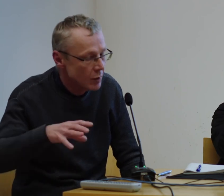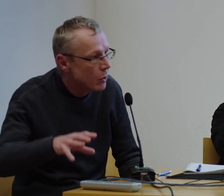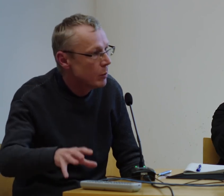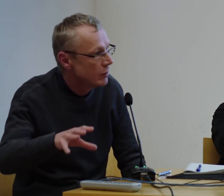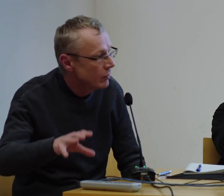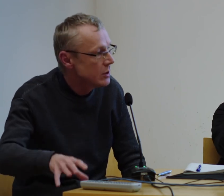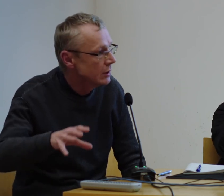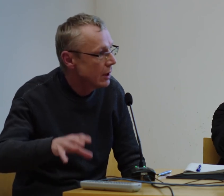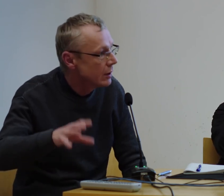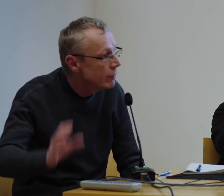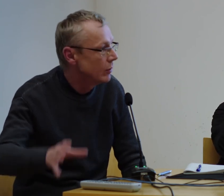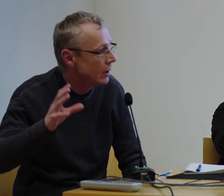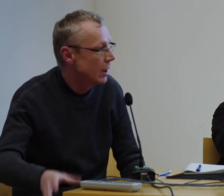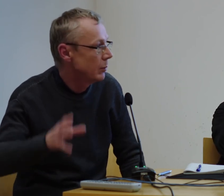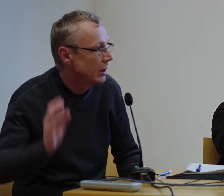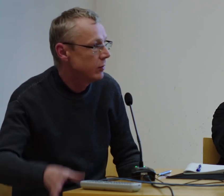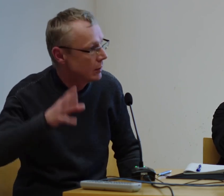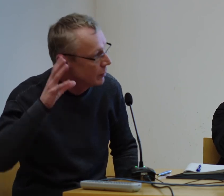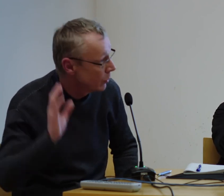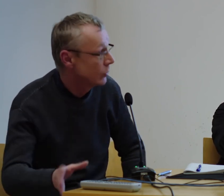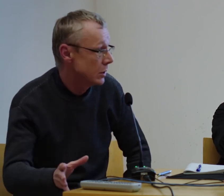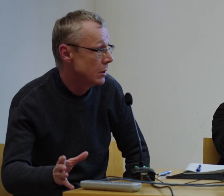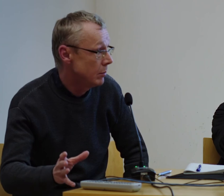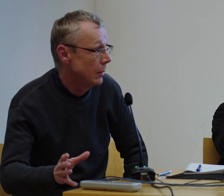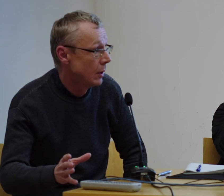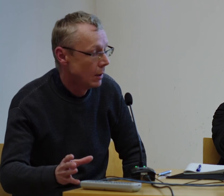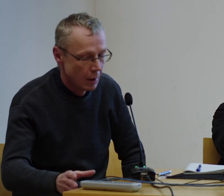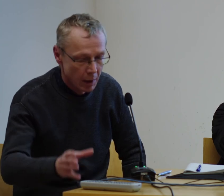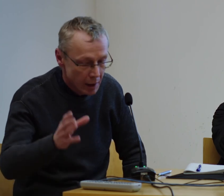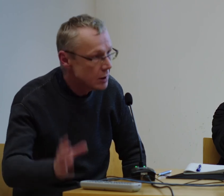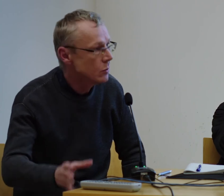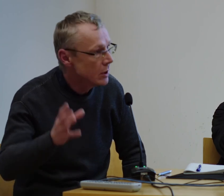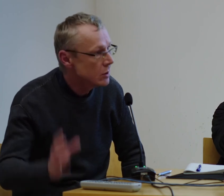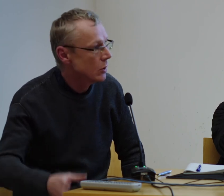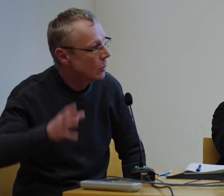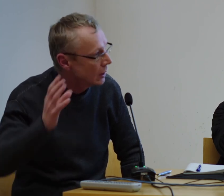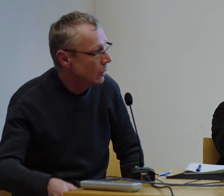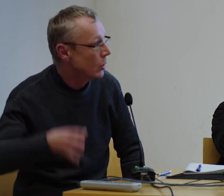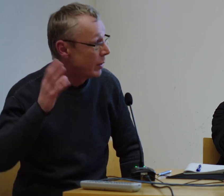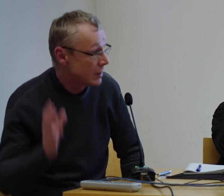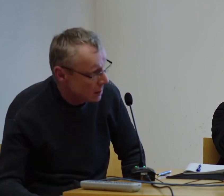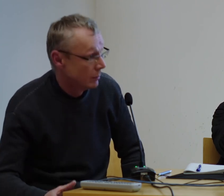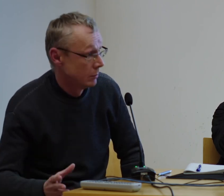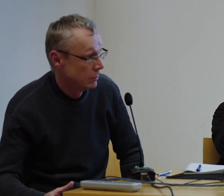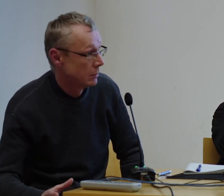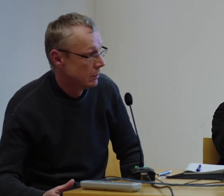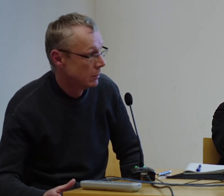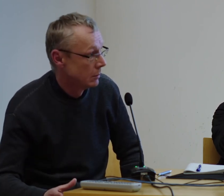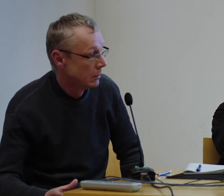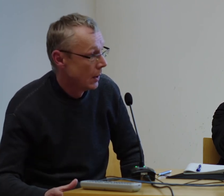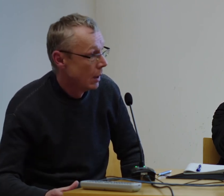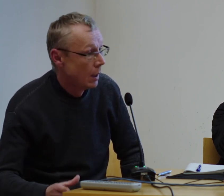člověka, který se pohybuje ve sféře, která je definovaná nějakým legislativním prostředím, existuje něco jako katalog prací.